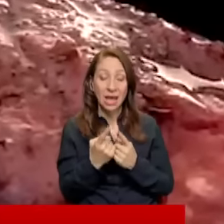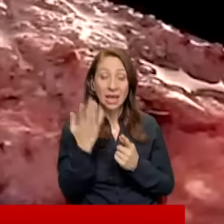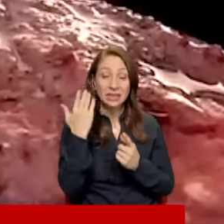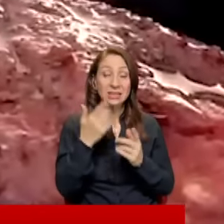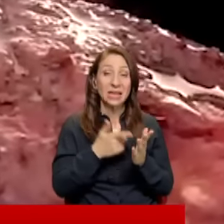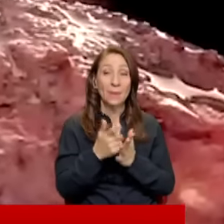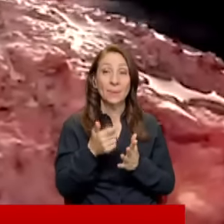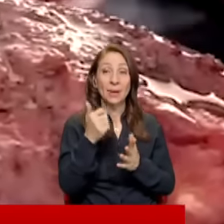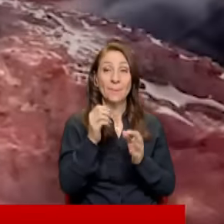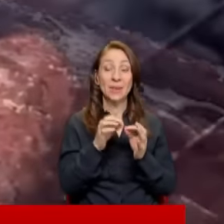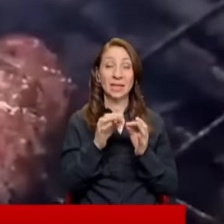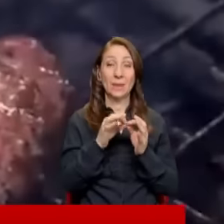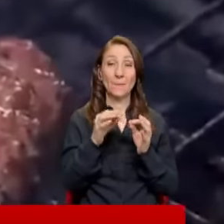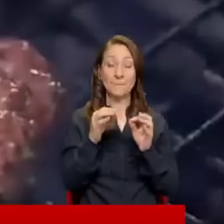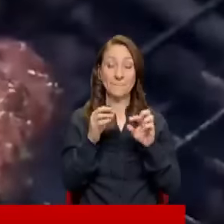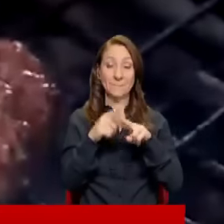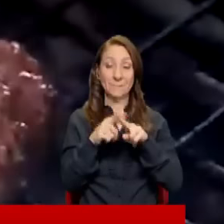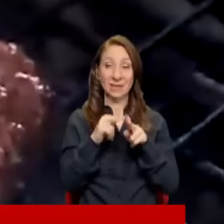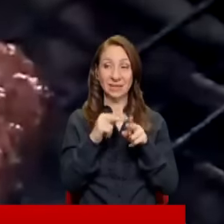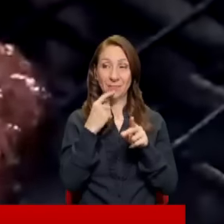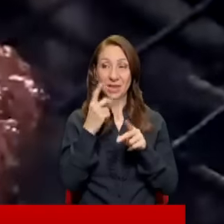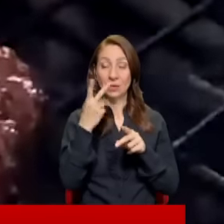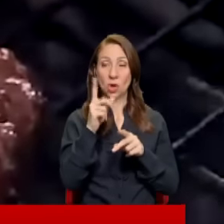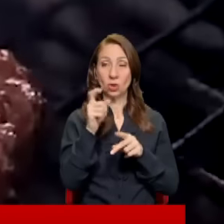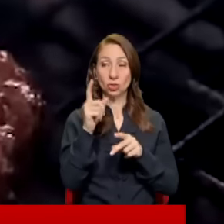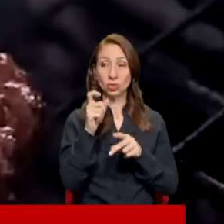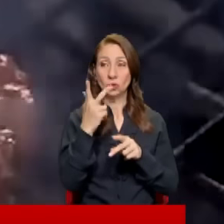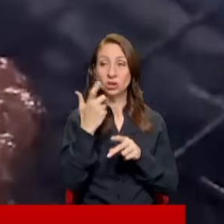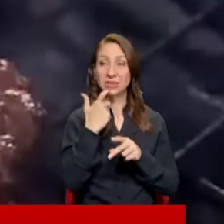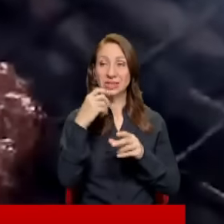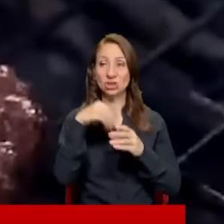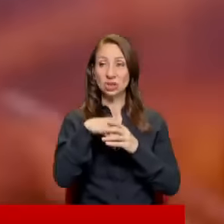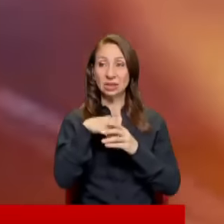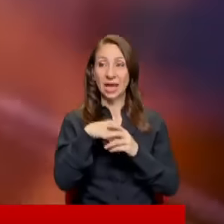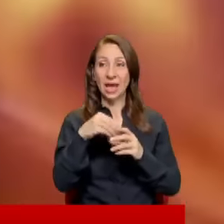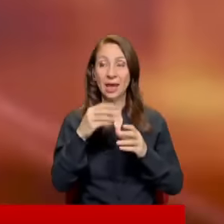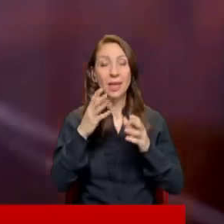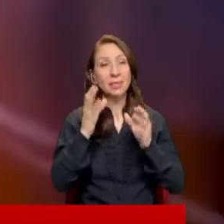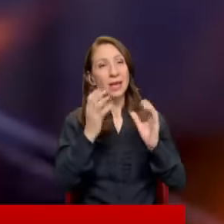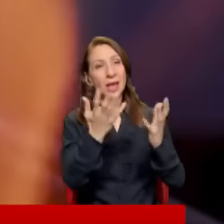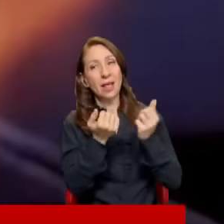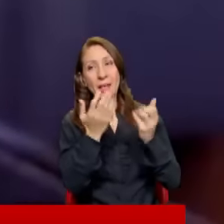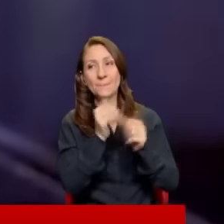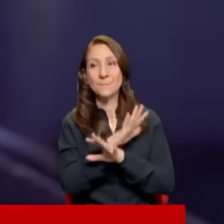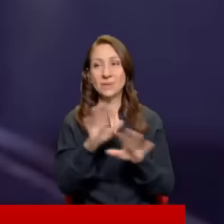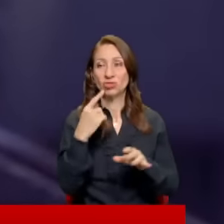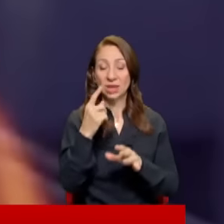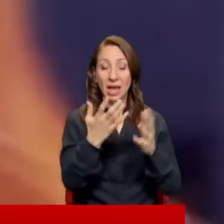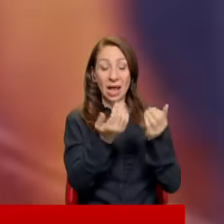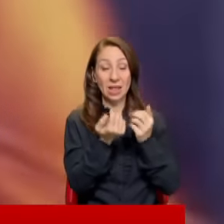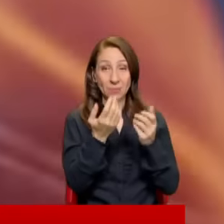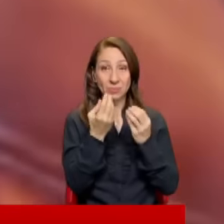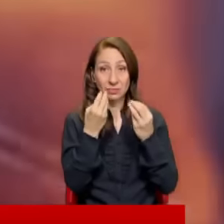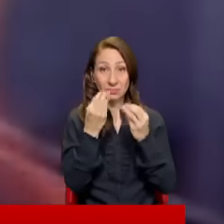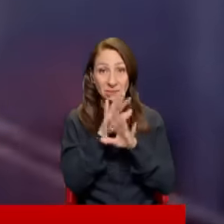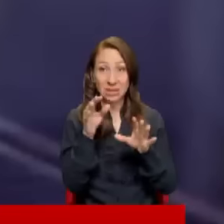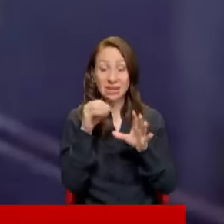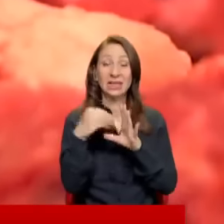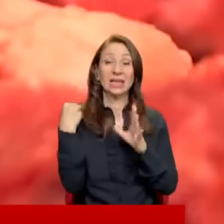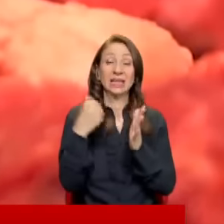eski Tarım Bakanı Bekir pakdemirli de 2019'da 3 yıl içinde ithalat bitecek demişti ithalat için verilen yeni